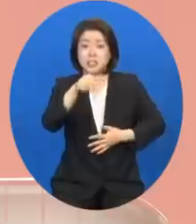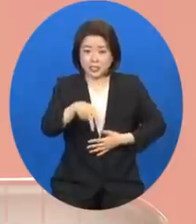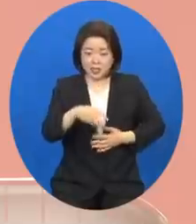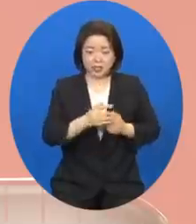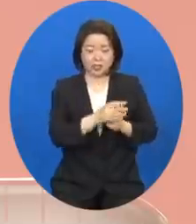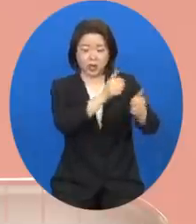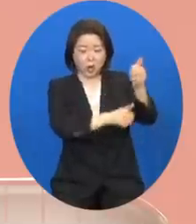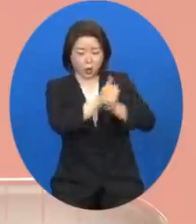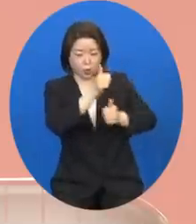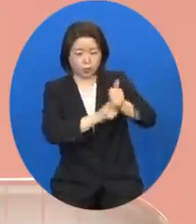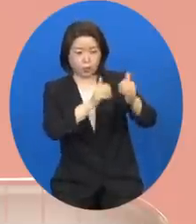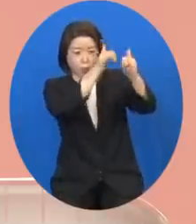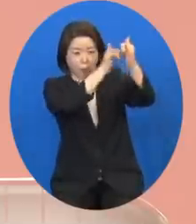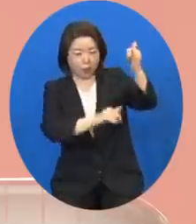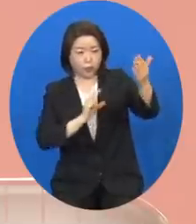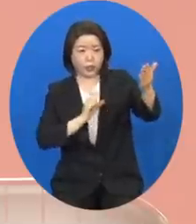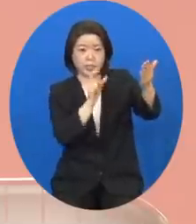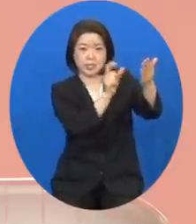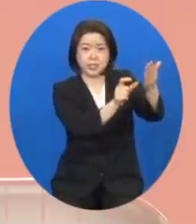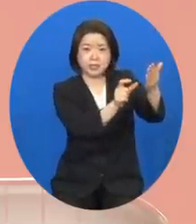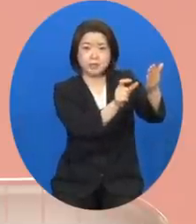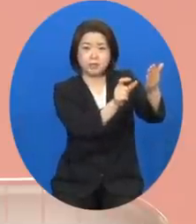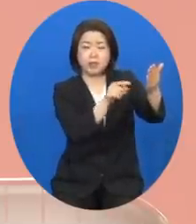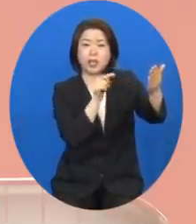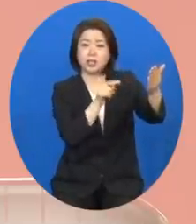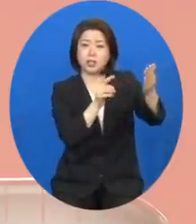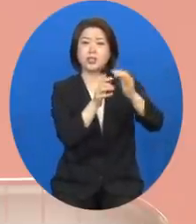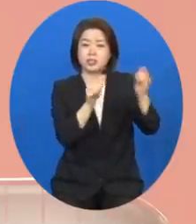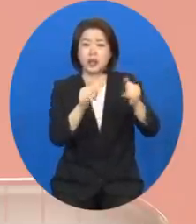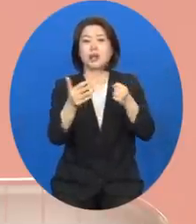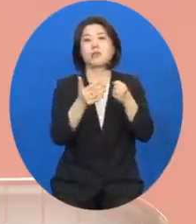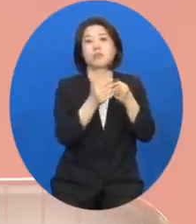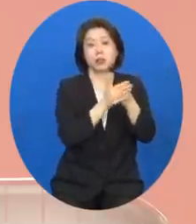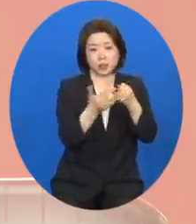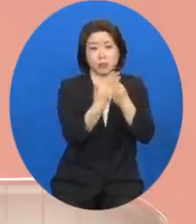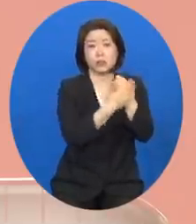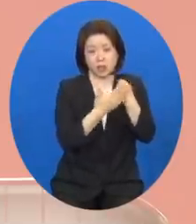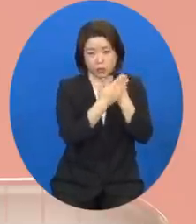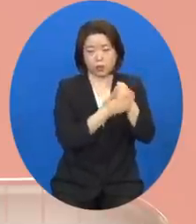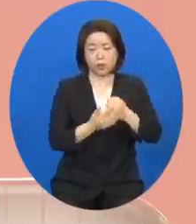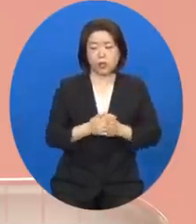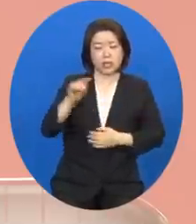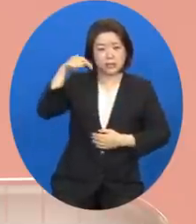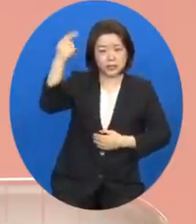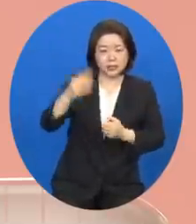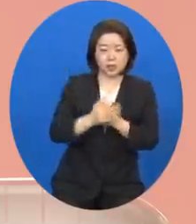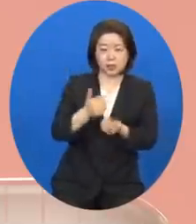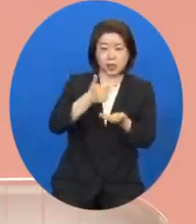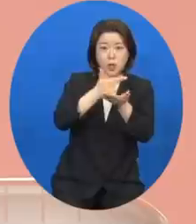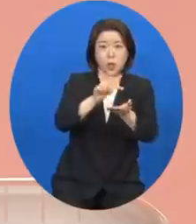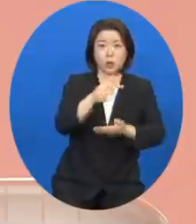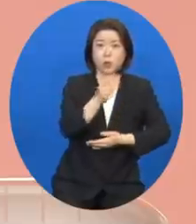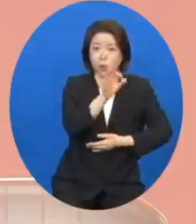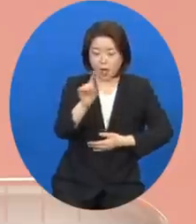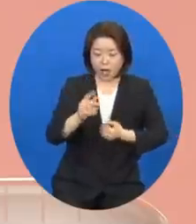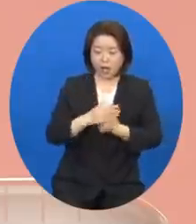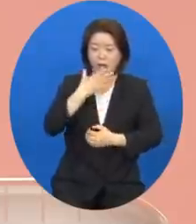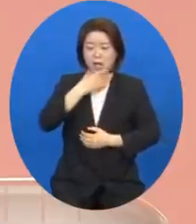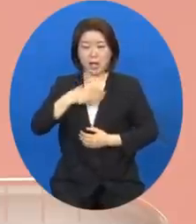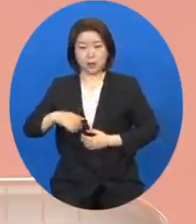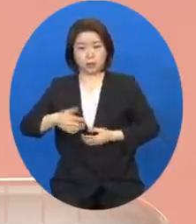명단, 족보에 들어있는 사람들 때문에 그 다음에 노아가 나오고 아브라함이